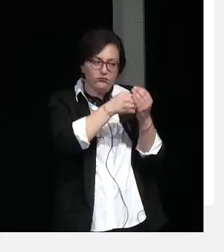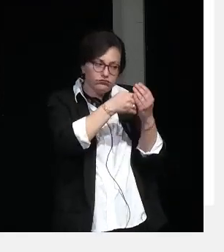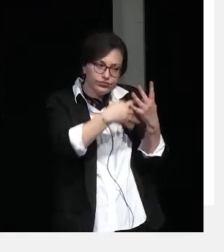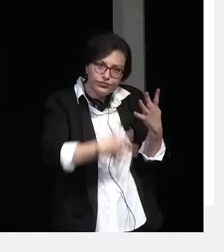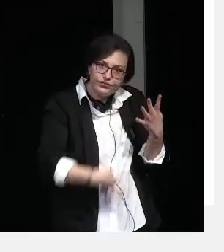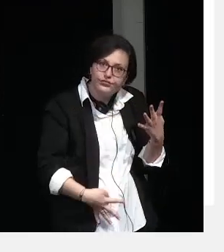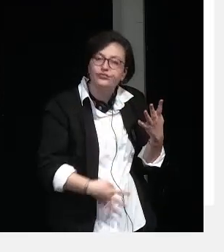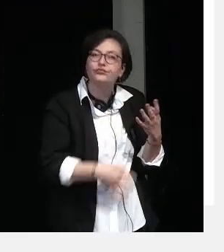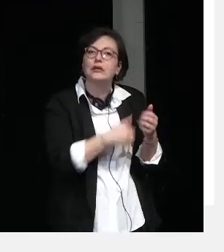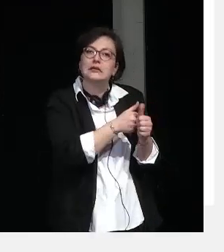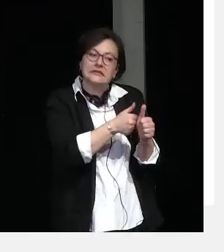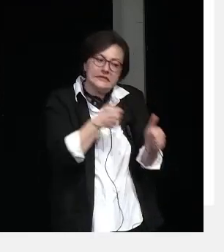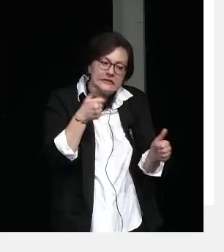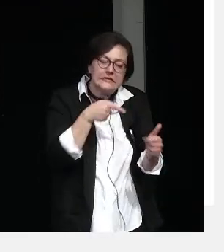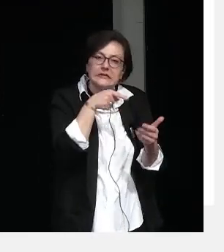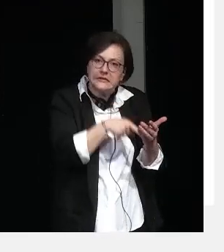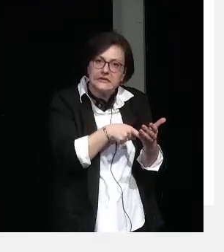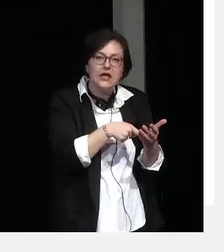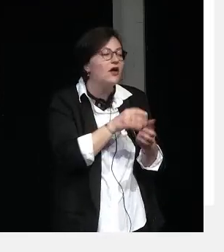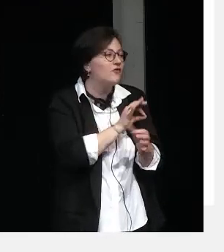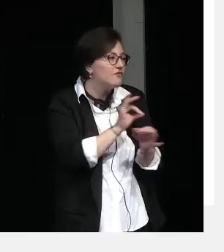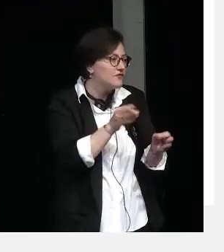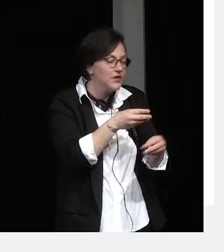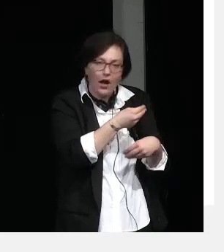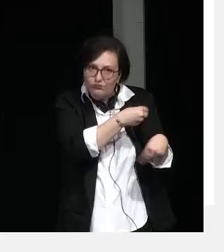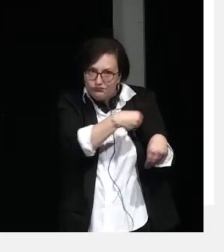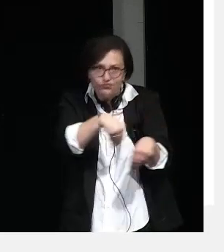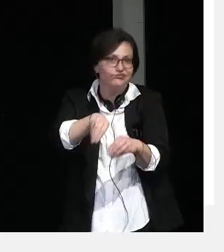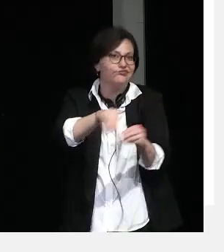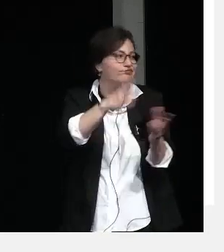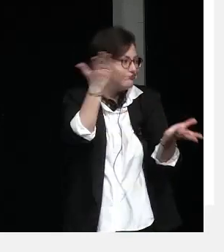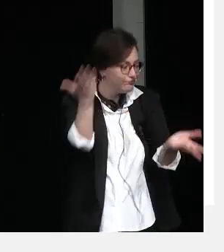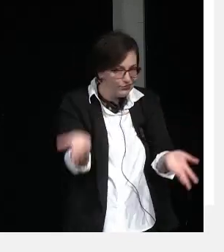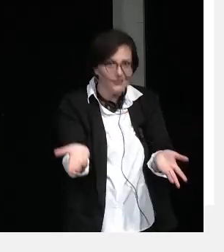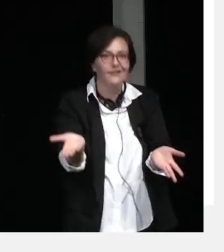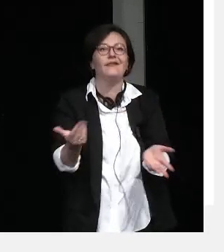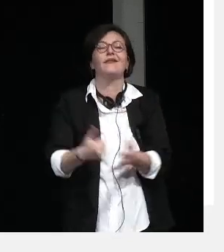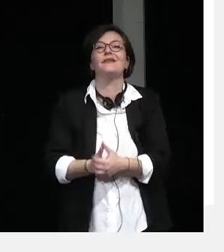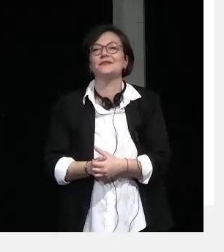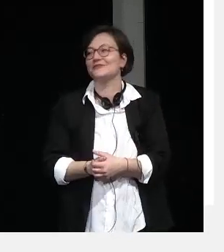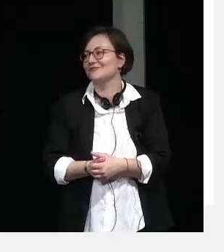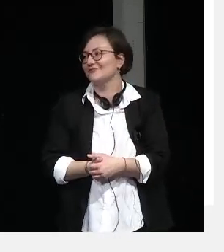και να το πουλάτε κιόλας. Δηλαδή, ναι.